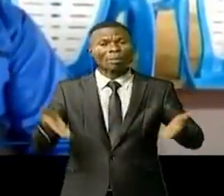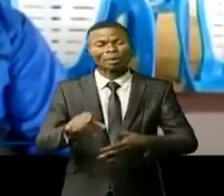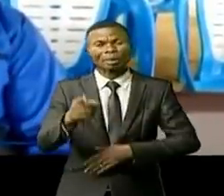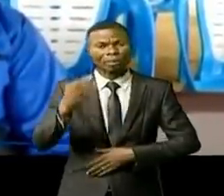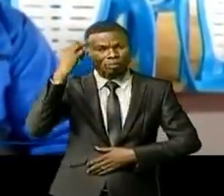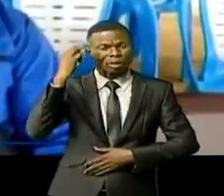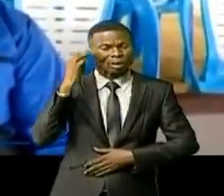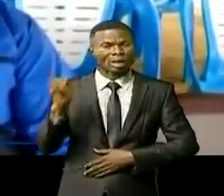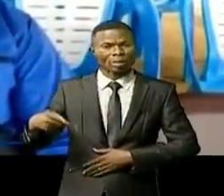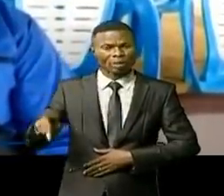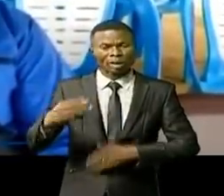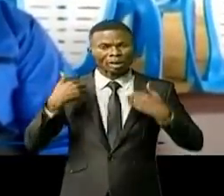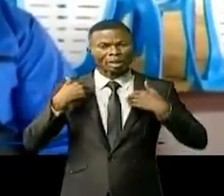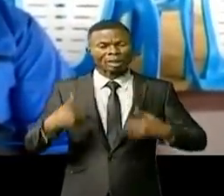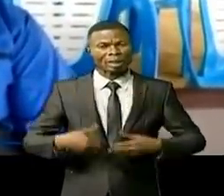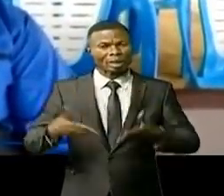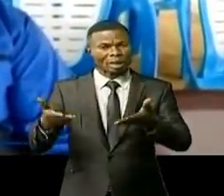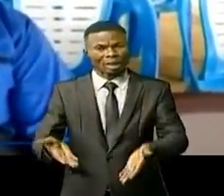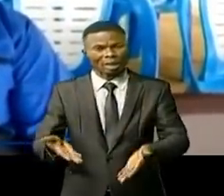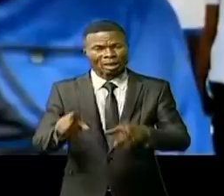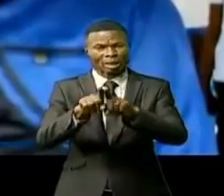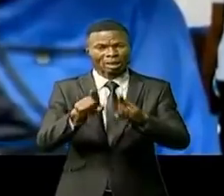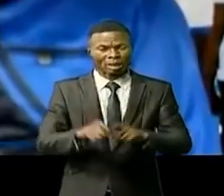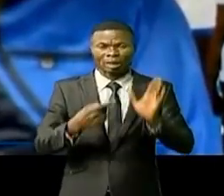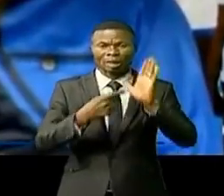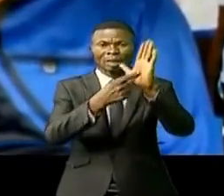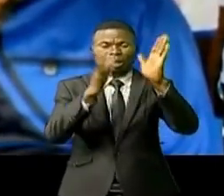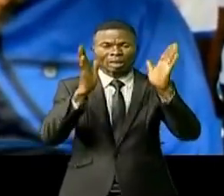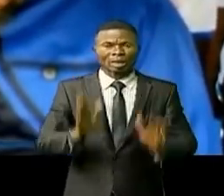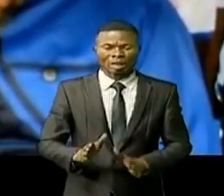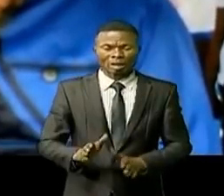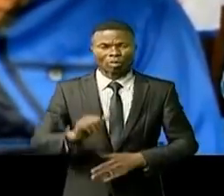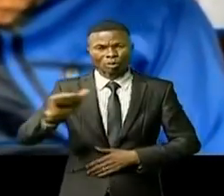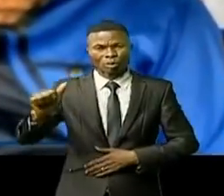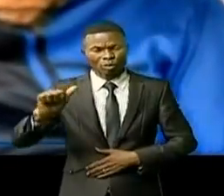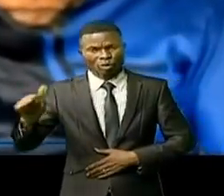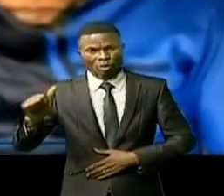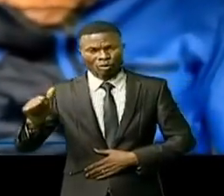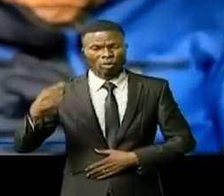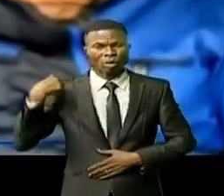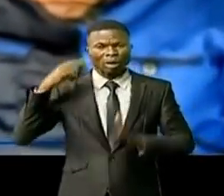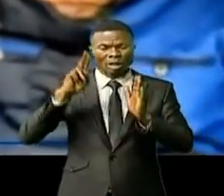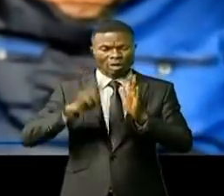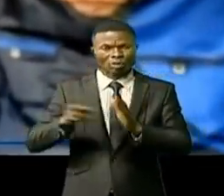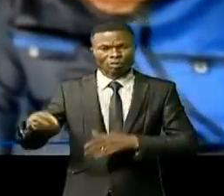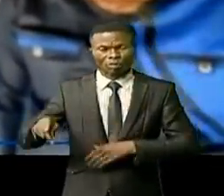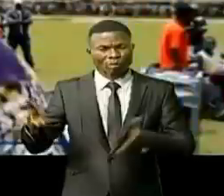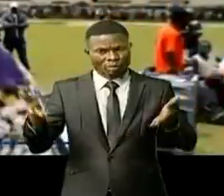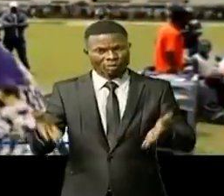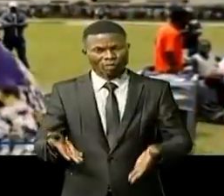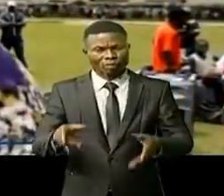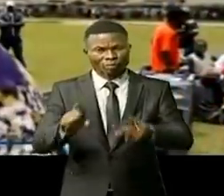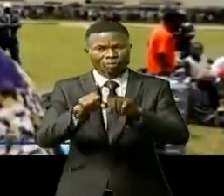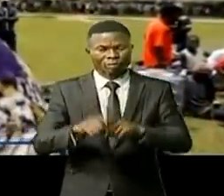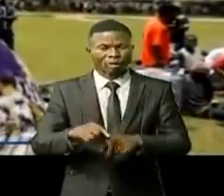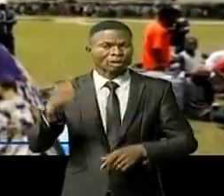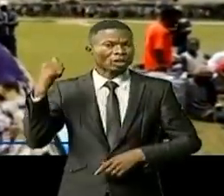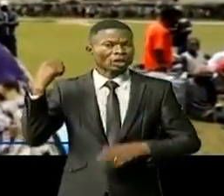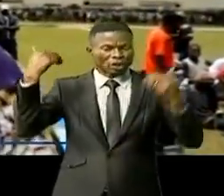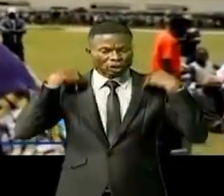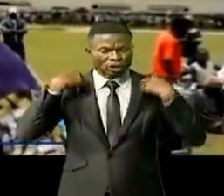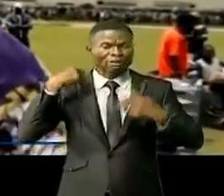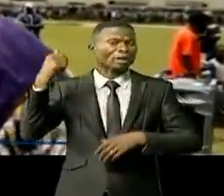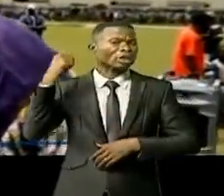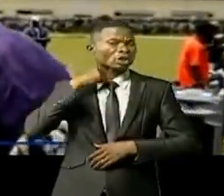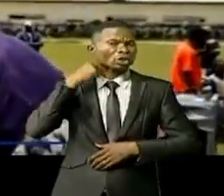ministre provincial de la Santé et le représentant personnel du gouverneur de province, le médecin-chef de